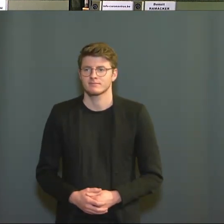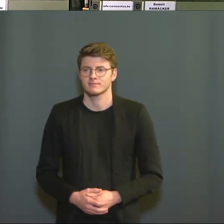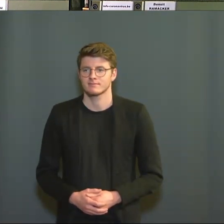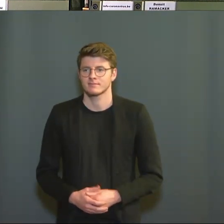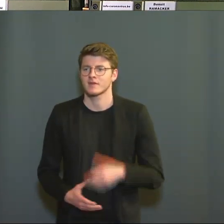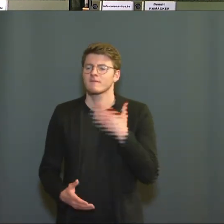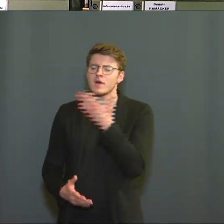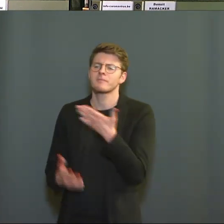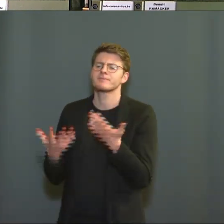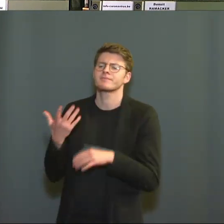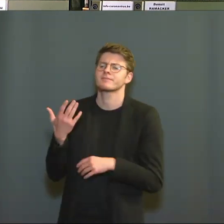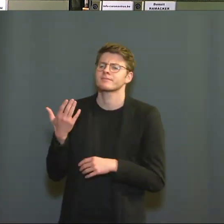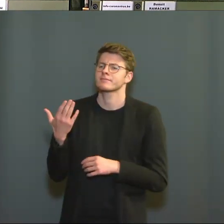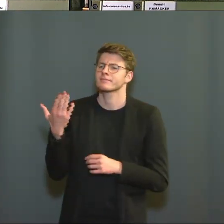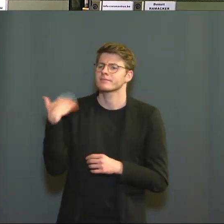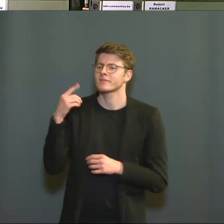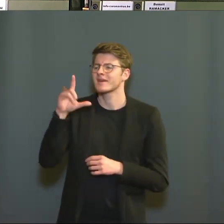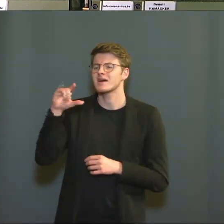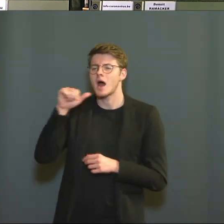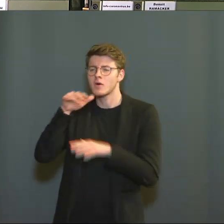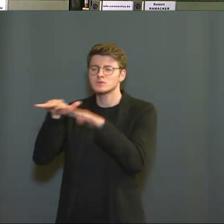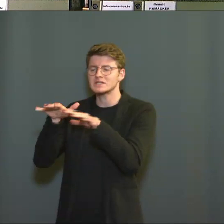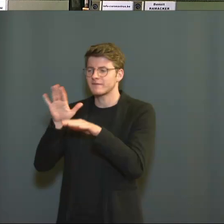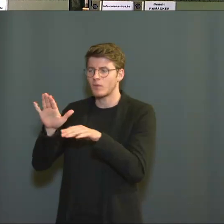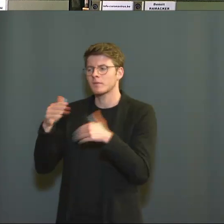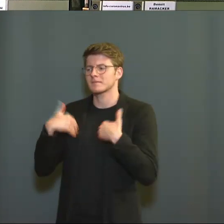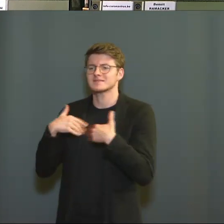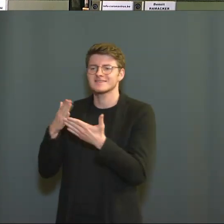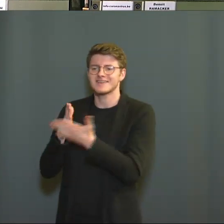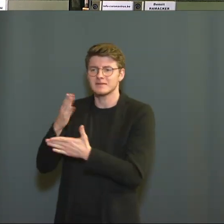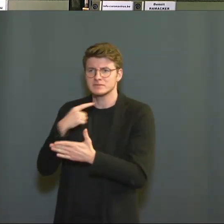Volgens de Liga voor Mensenrechten bestaat het gevaar dat persoonlijke gegevens uit de